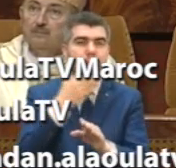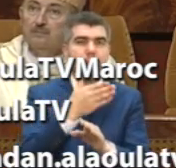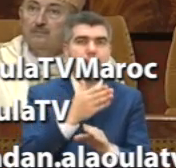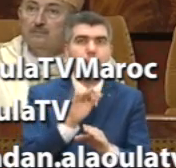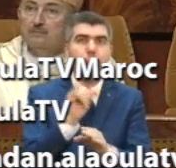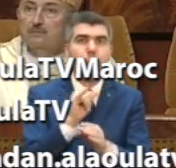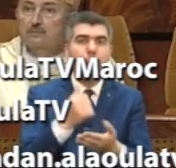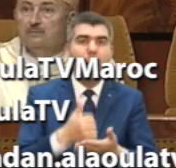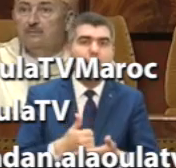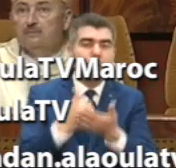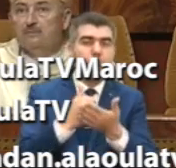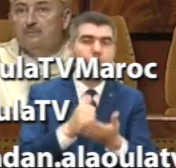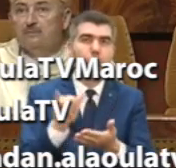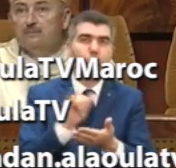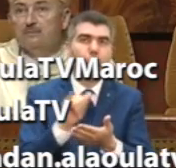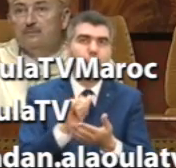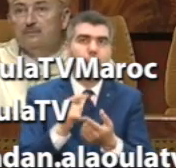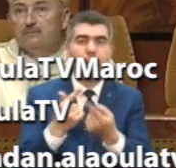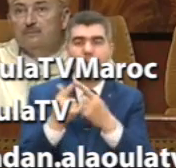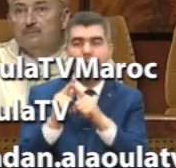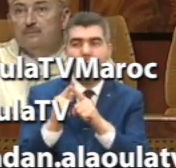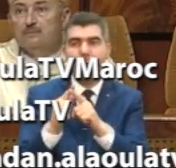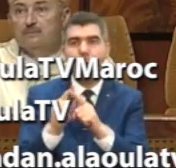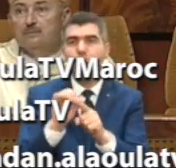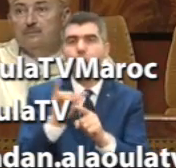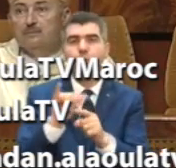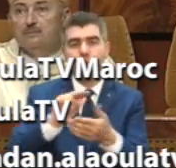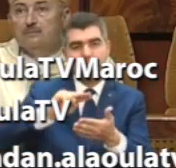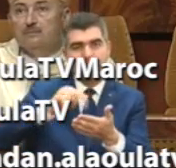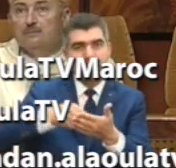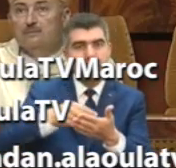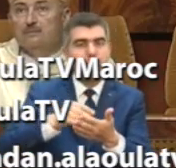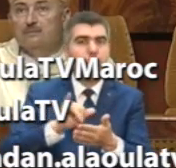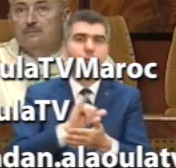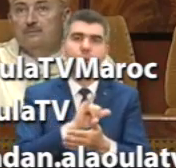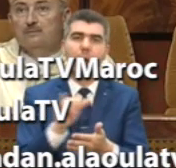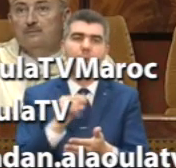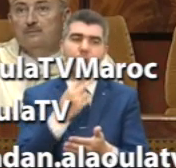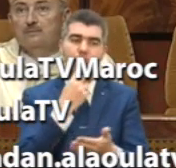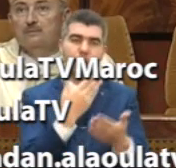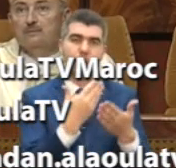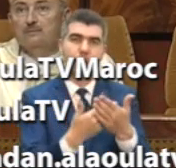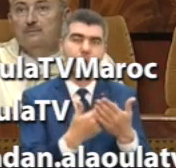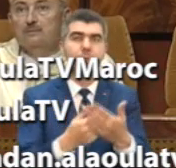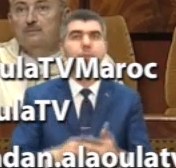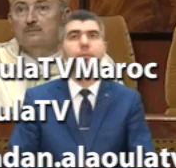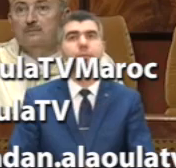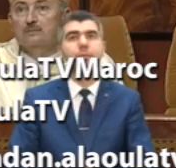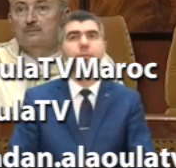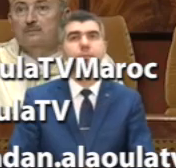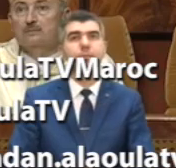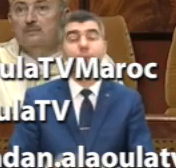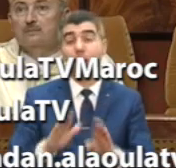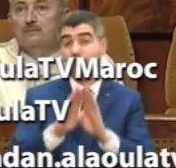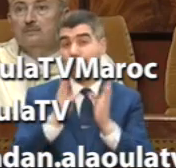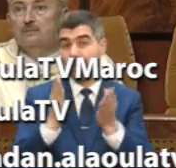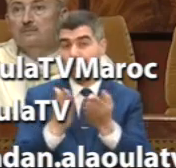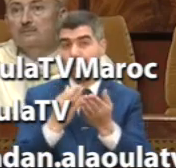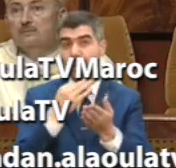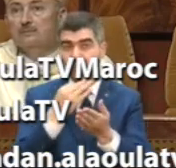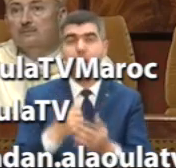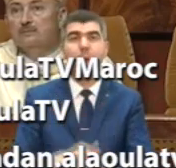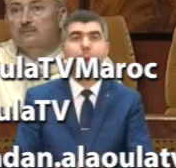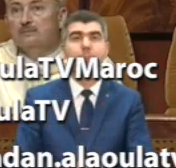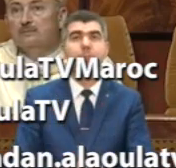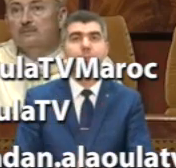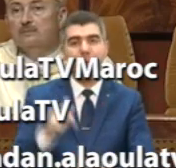ولمن كيتعطى؟ وشكون اللي مسؤول عليه؟ وشكون المتحكم فيه؟ وشكون هذه؟ ما كاين حتى حاجه نهائيا. بخلاصة الأمر هنا أنك